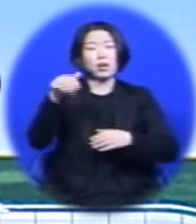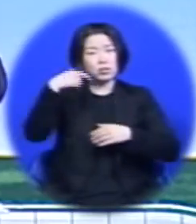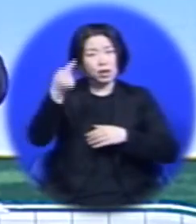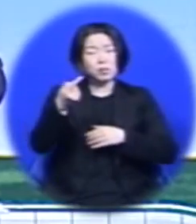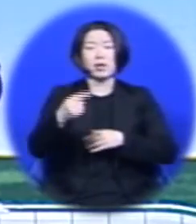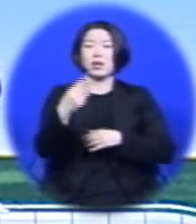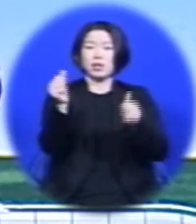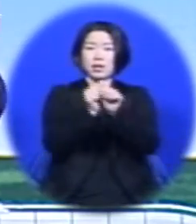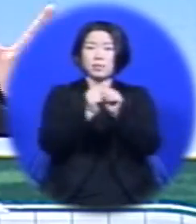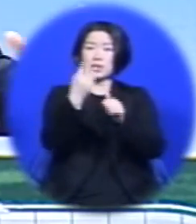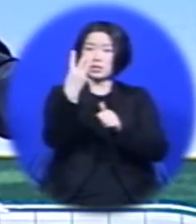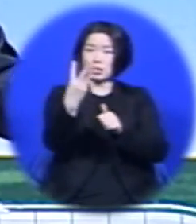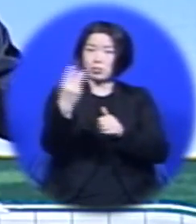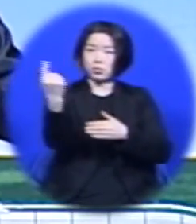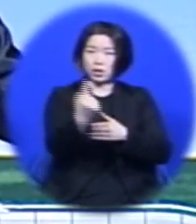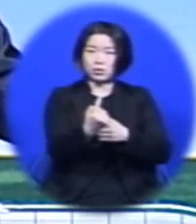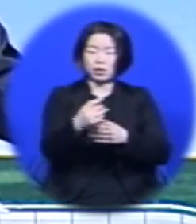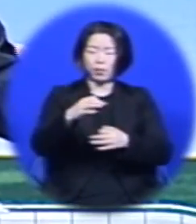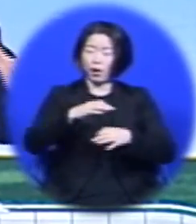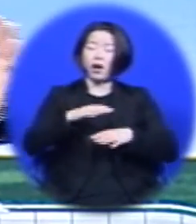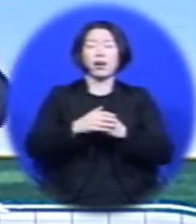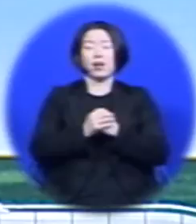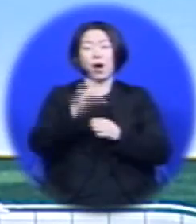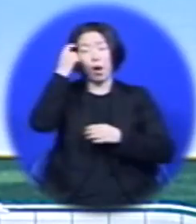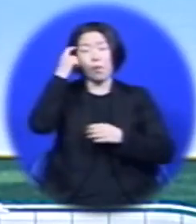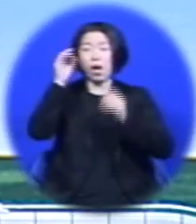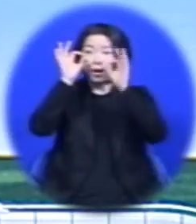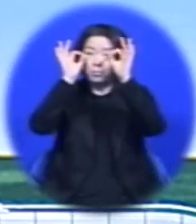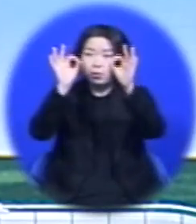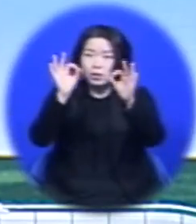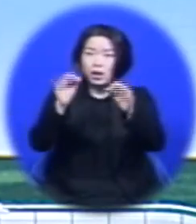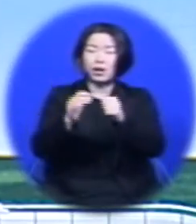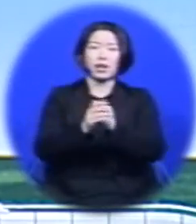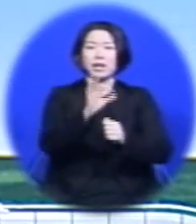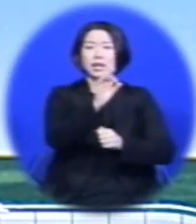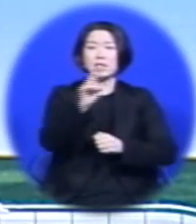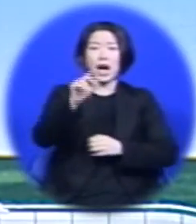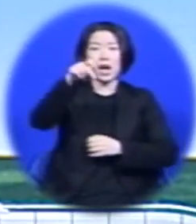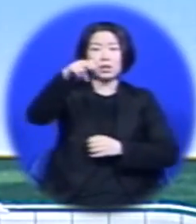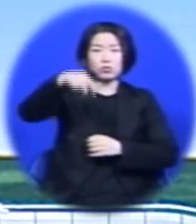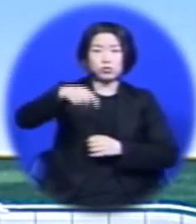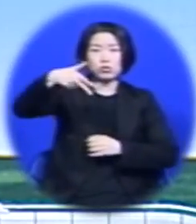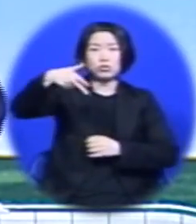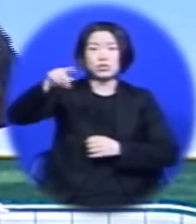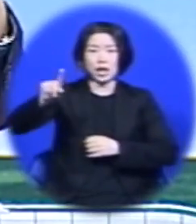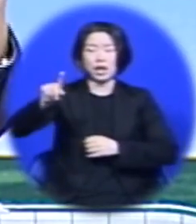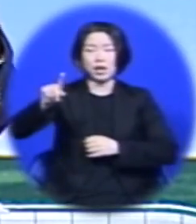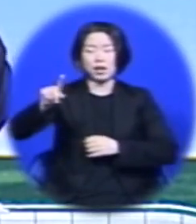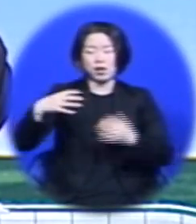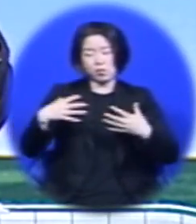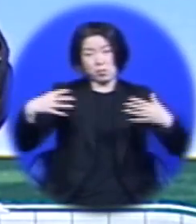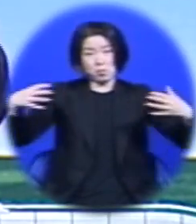나오는데 깜짝 놀랐다 는 거예요 왜 보기에 딱 야 꾸자 였읍니다 덩치도